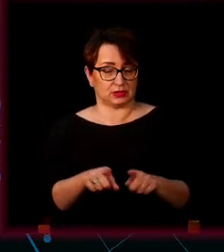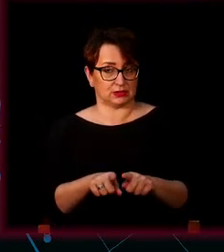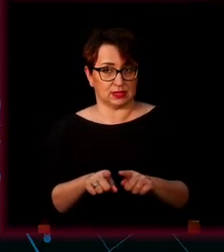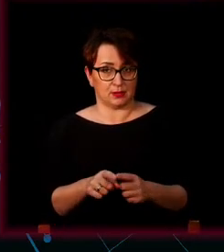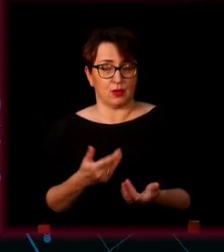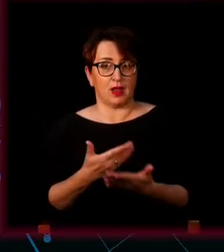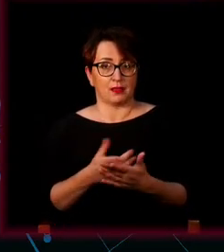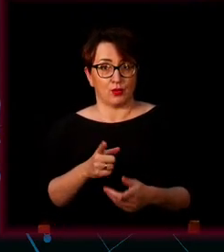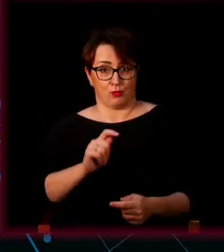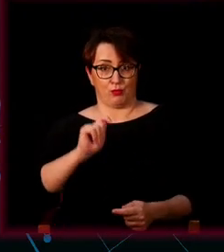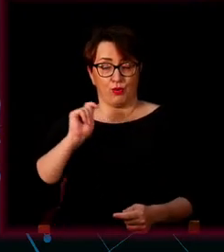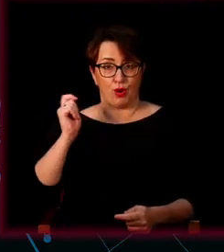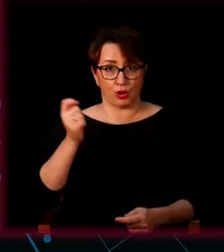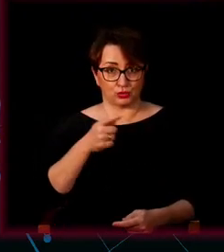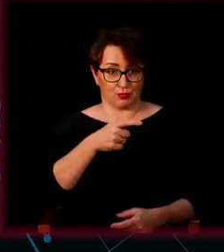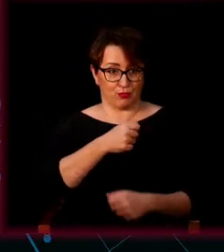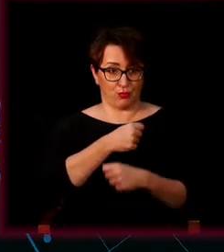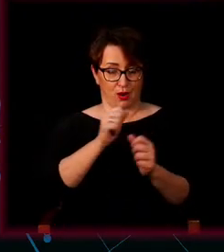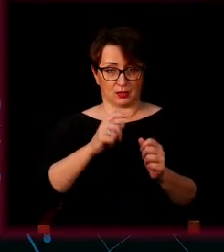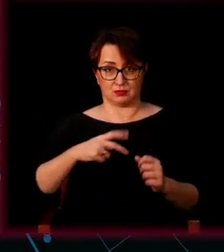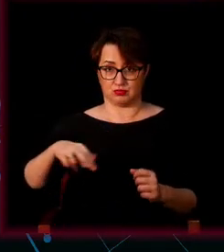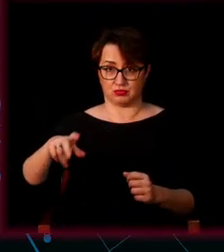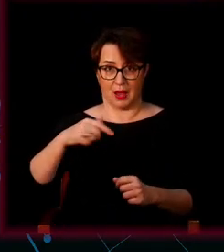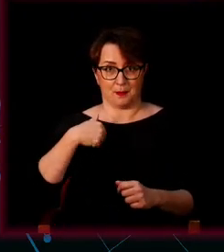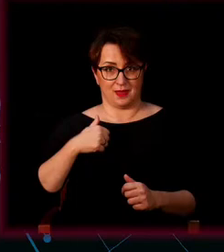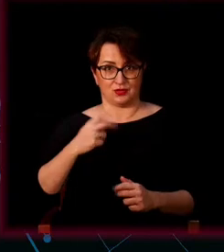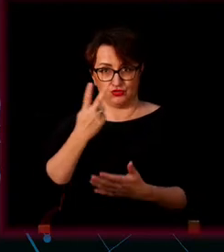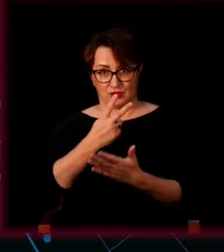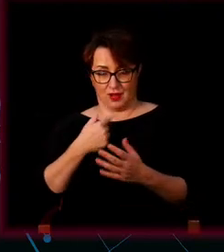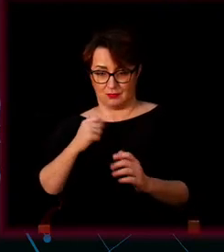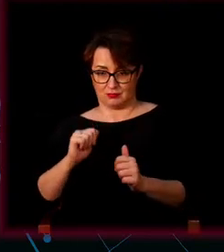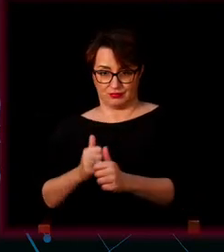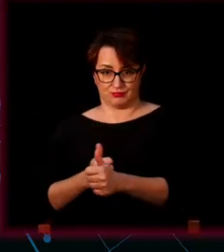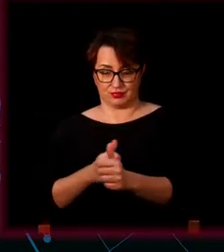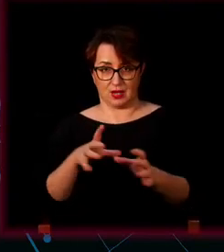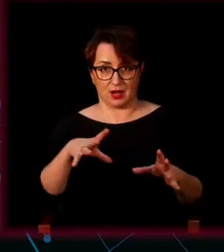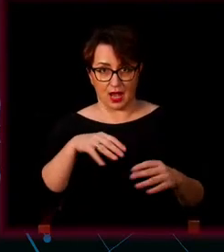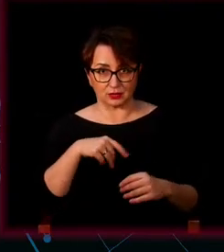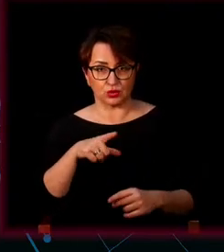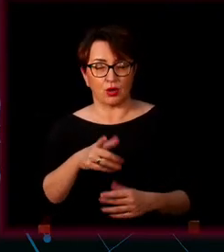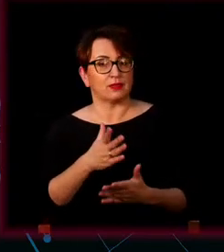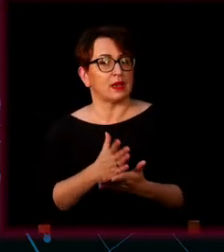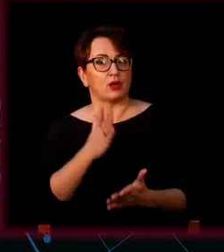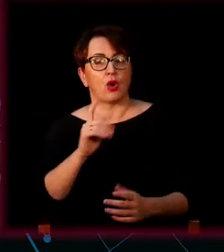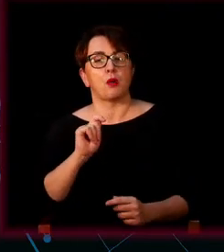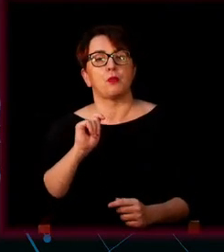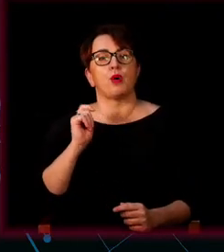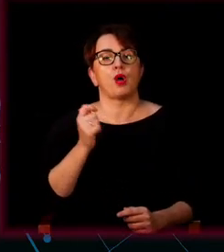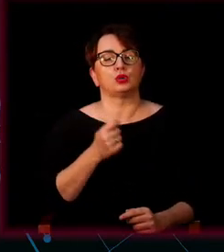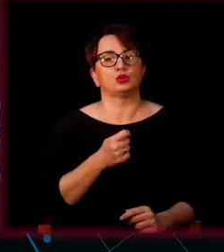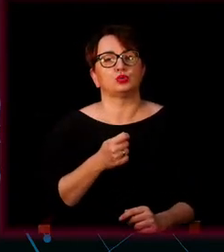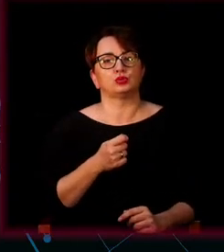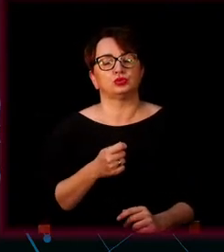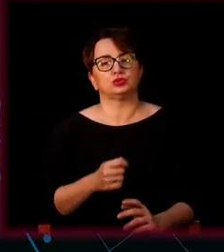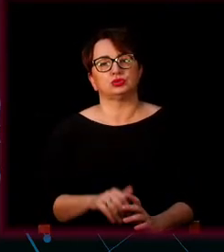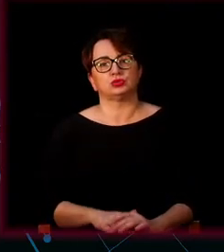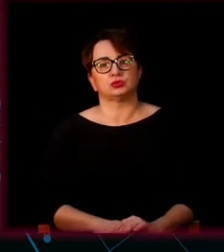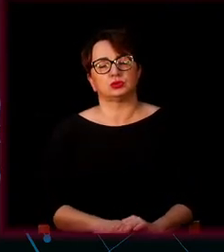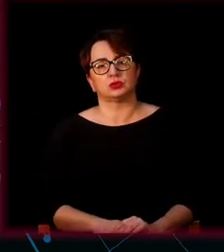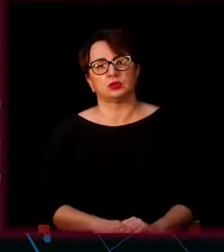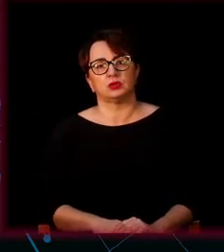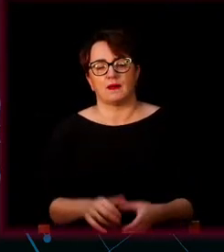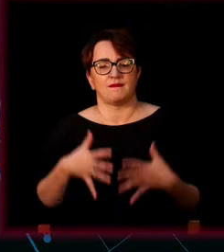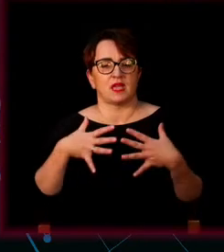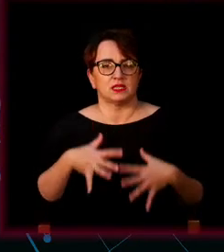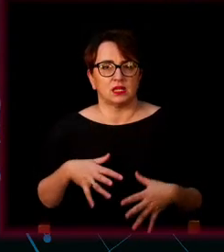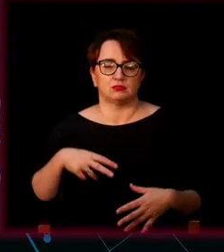więc podróż, którą Genli Ai przechodzi, a my wraz z nim jako czytelnicy, jest nie tylko podróżą jakby